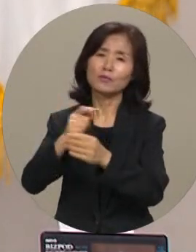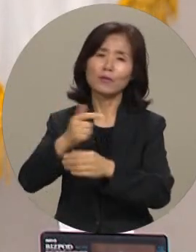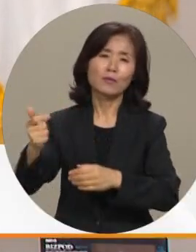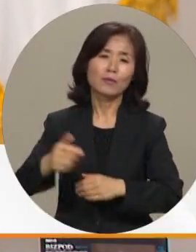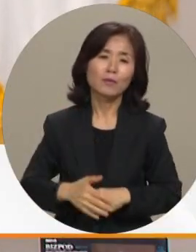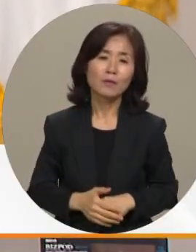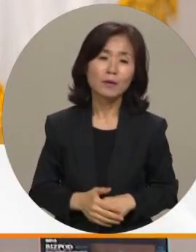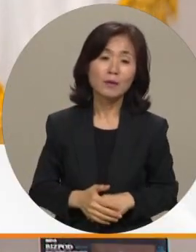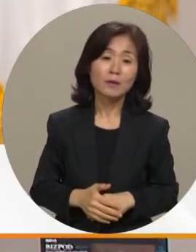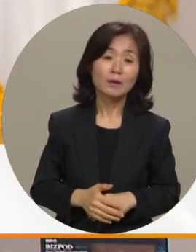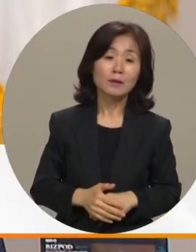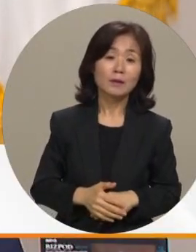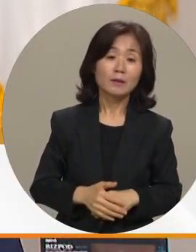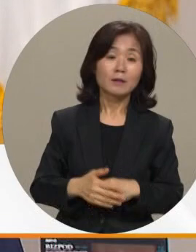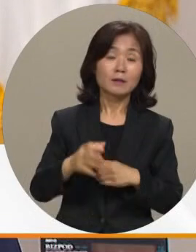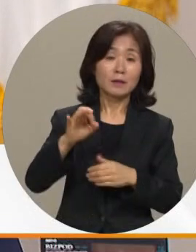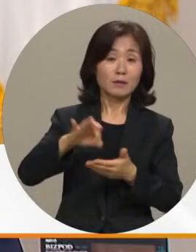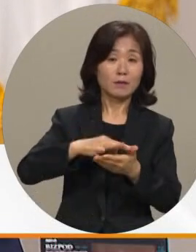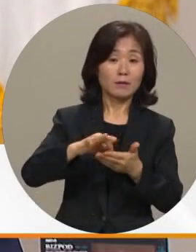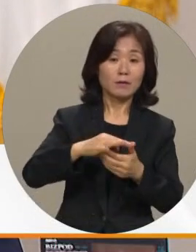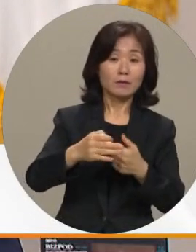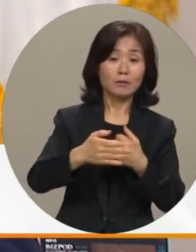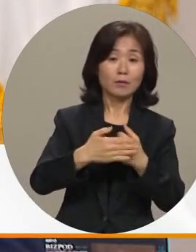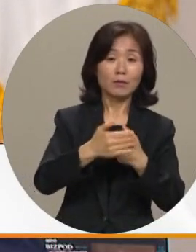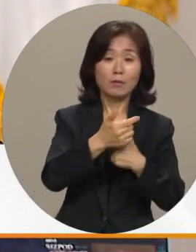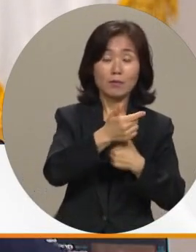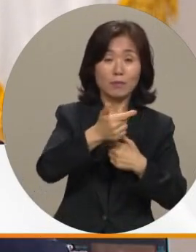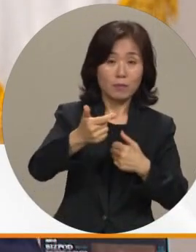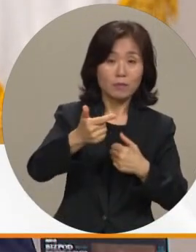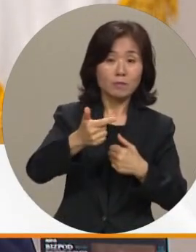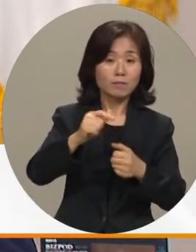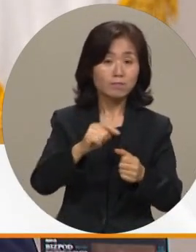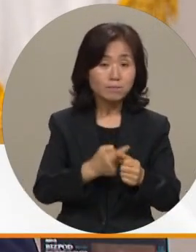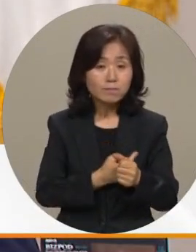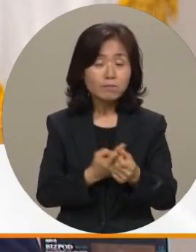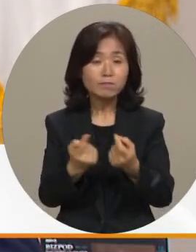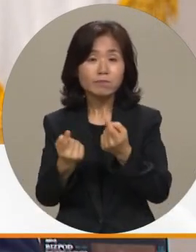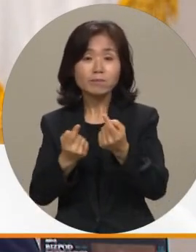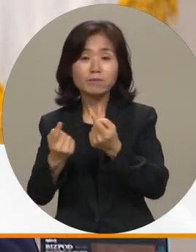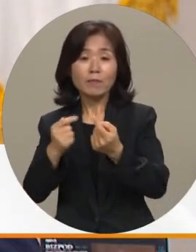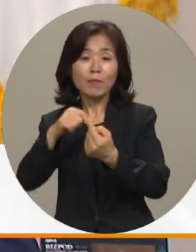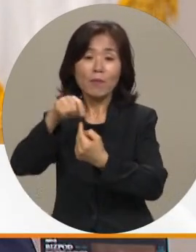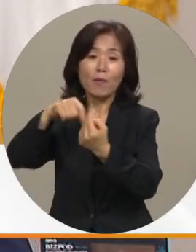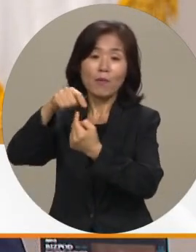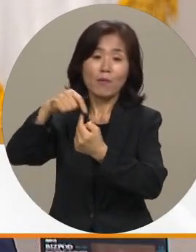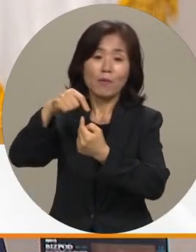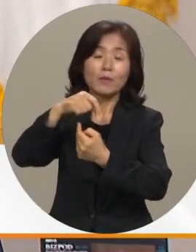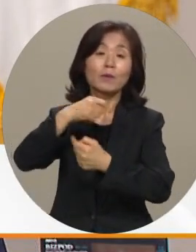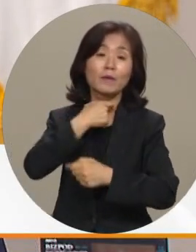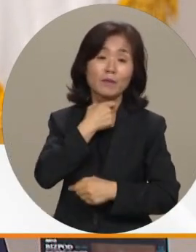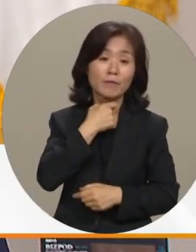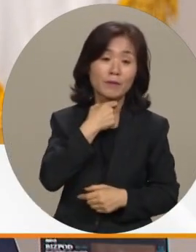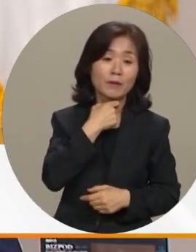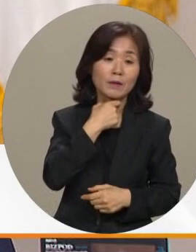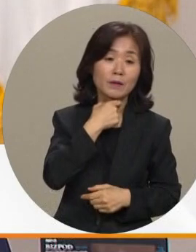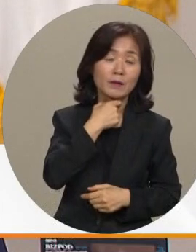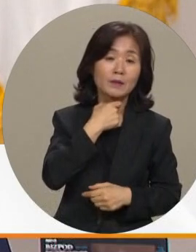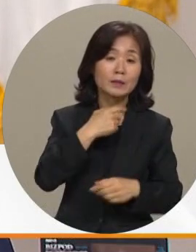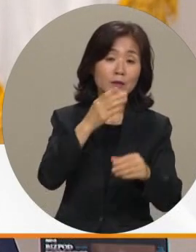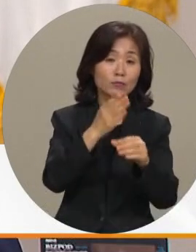지원을 받게 되 따라서 또 탄력적으로 운영하려고 합니다 2500의 투자는 그 교 발전 십개 중장기